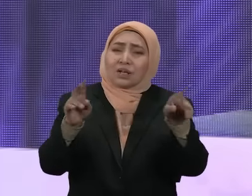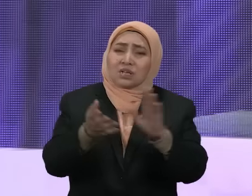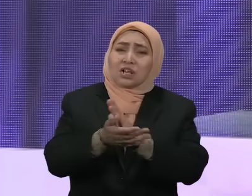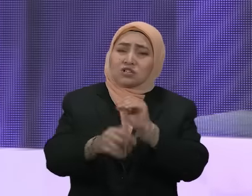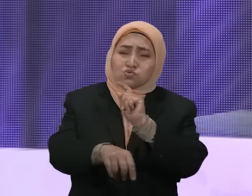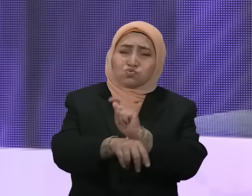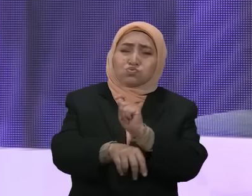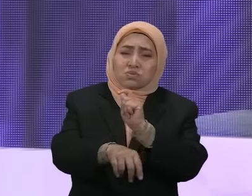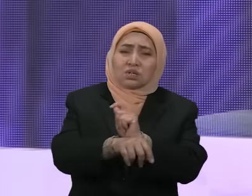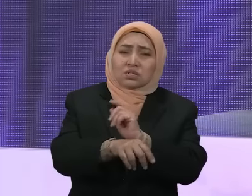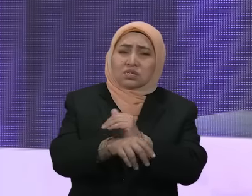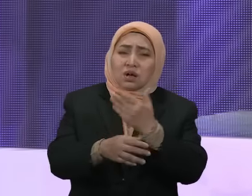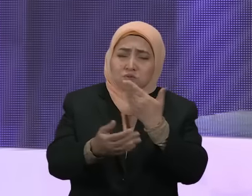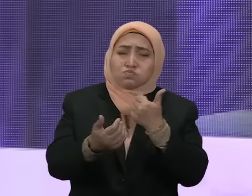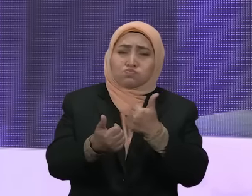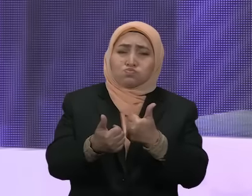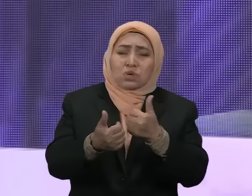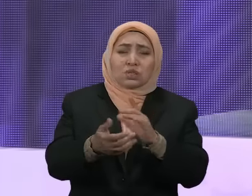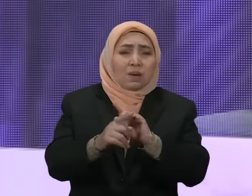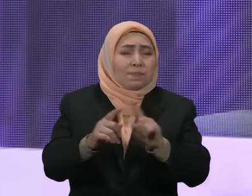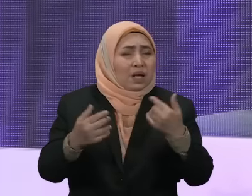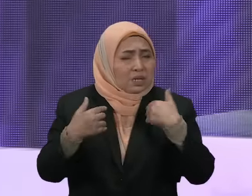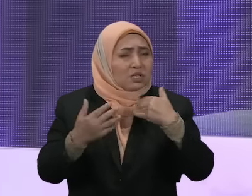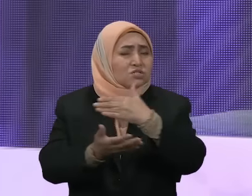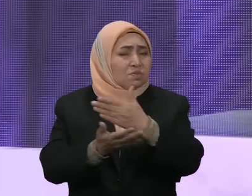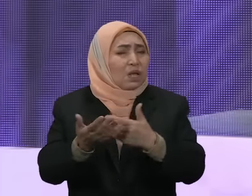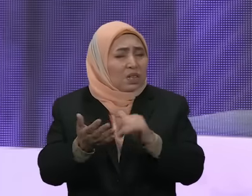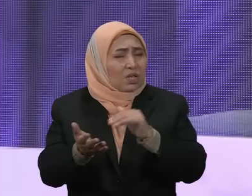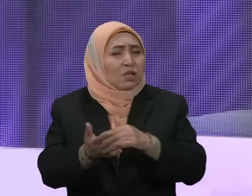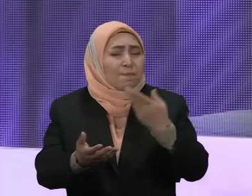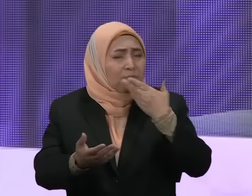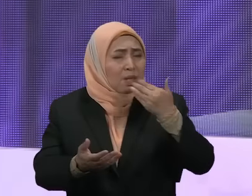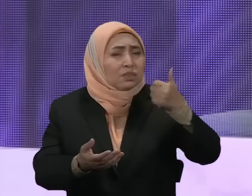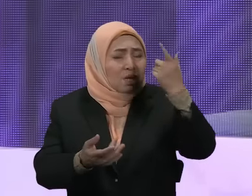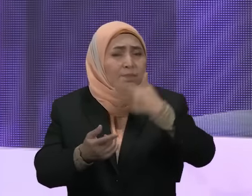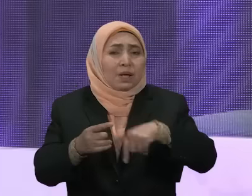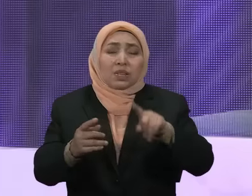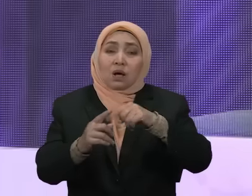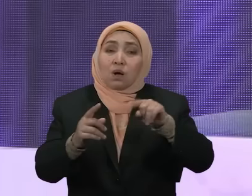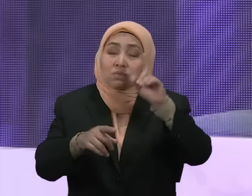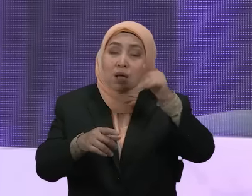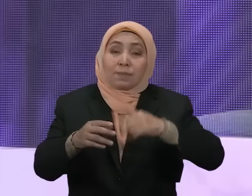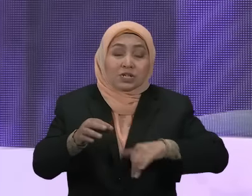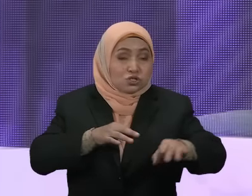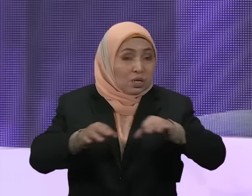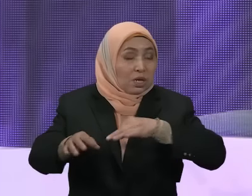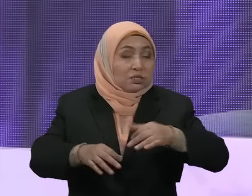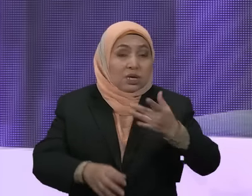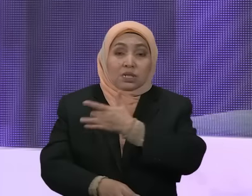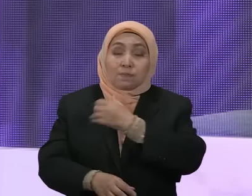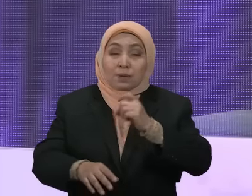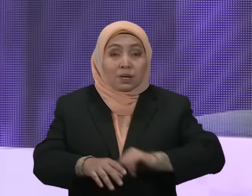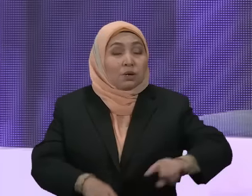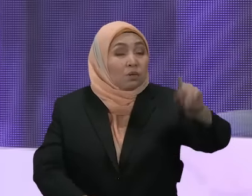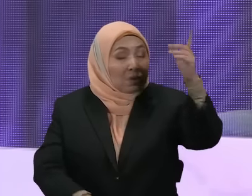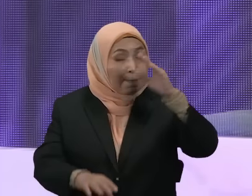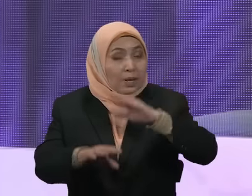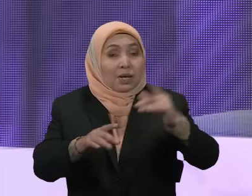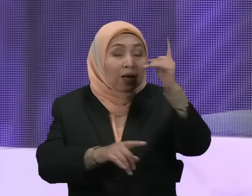tugas yang mulia, tetapi ada sesuatu yang lebih mulia daripada perkara tersebut. Apabila Allah menjelaskan iman kepada Allah, kepada hari akhir